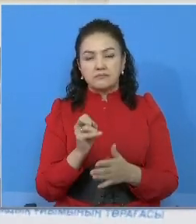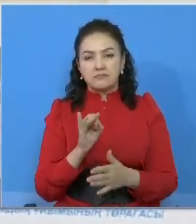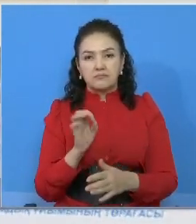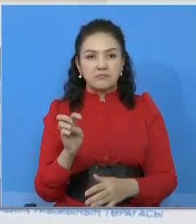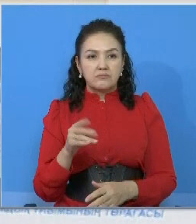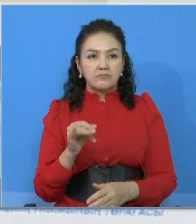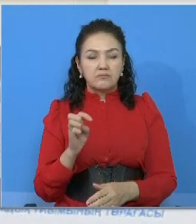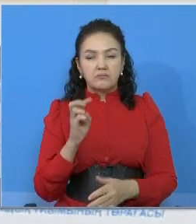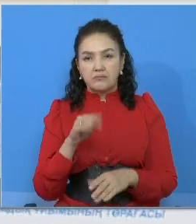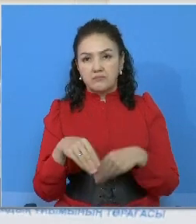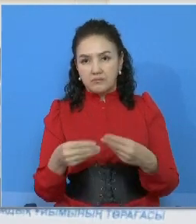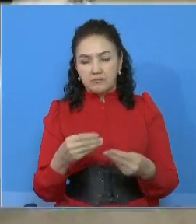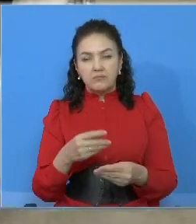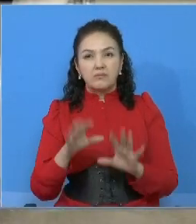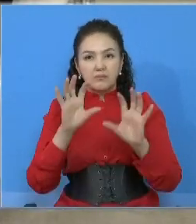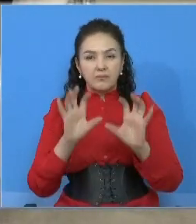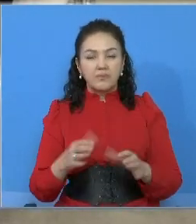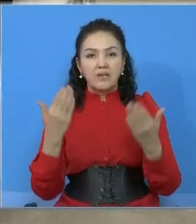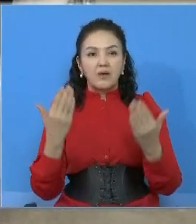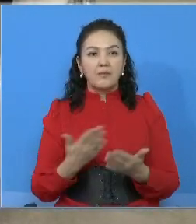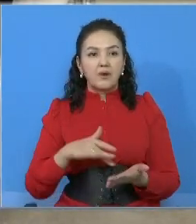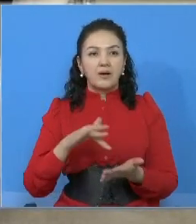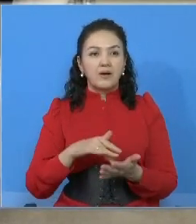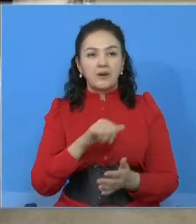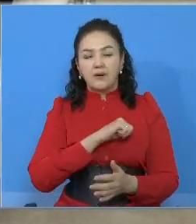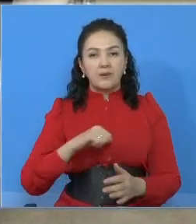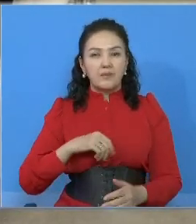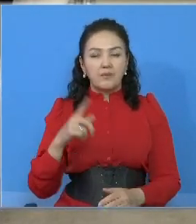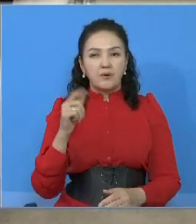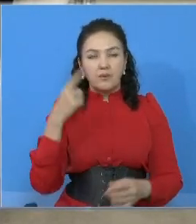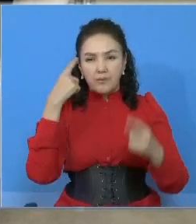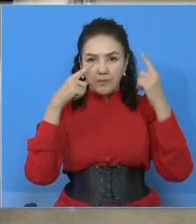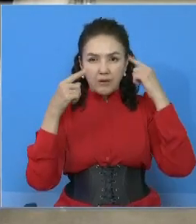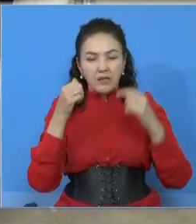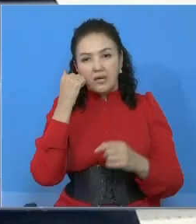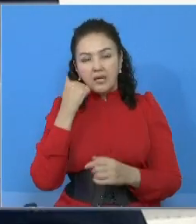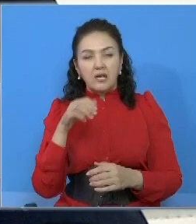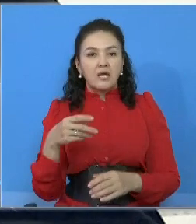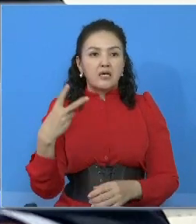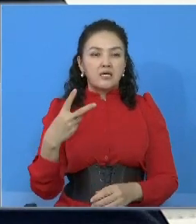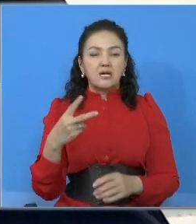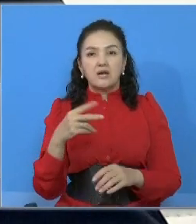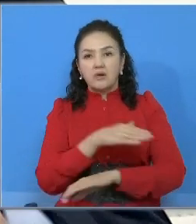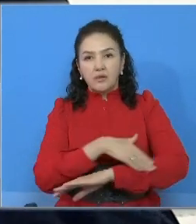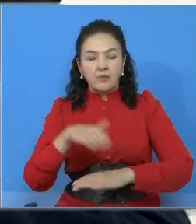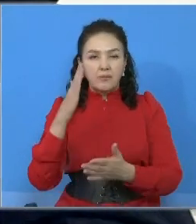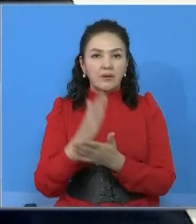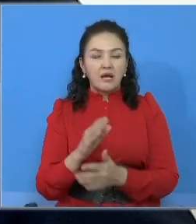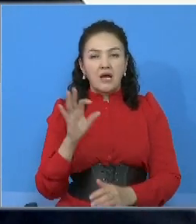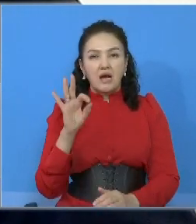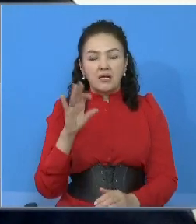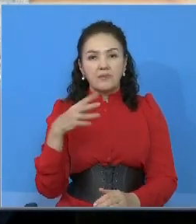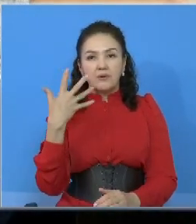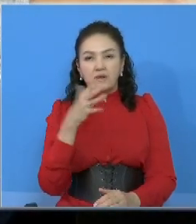критерийлер, құзыреттіліктер белгіленді заңмен. Ал бүгінде қаланың өзінде 100-ден астам идеологиялық ескі атауға ие көше бар. Мәселен, Октябрьдің